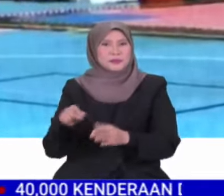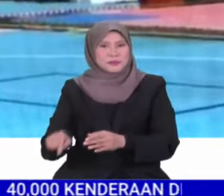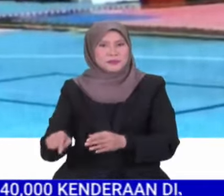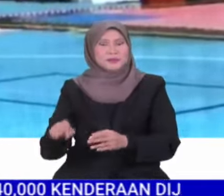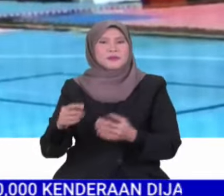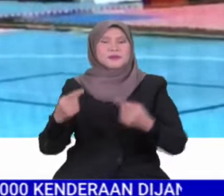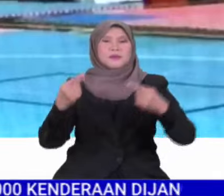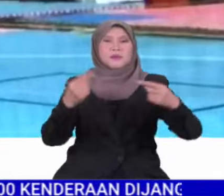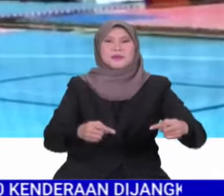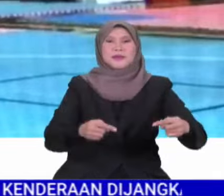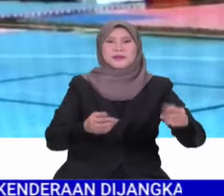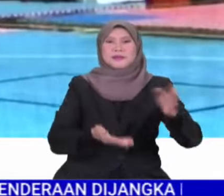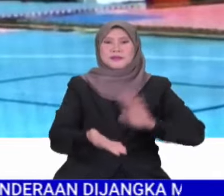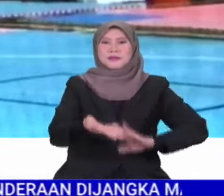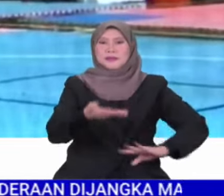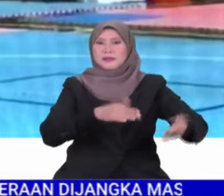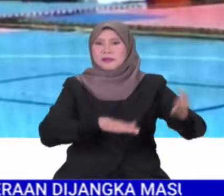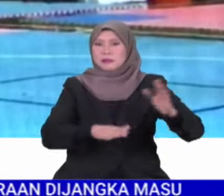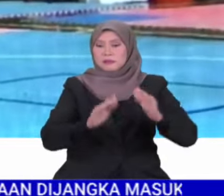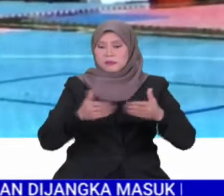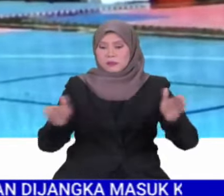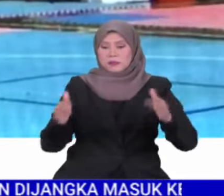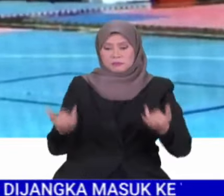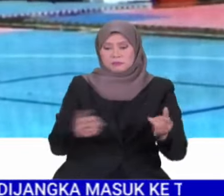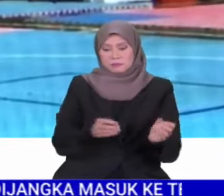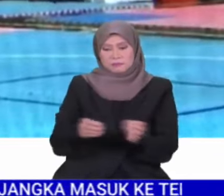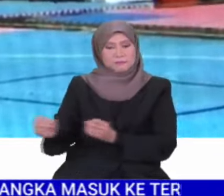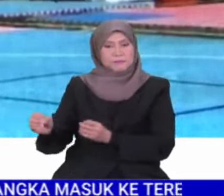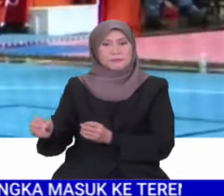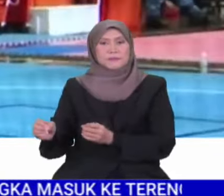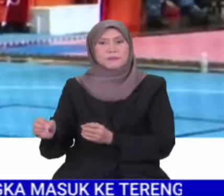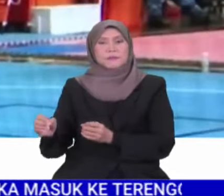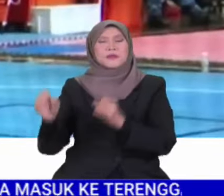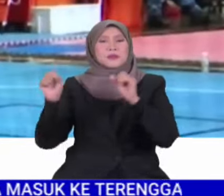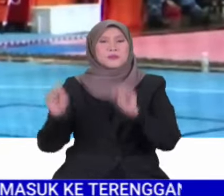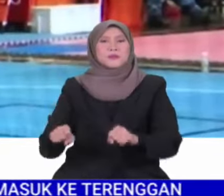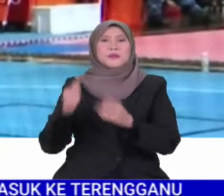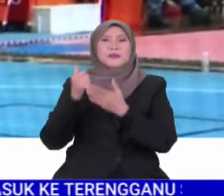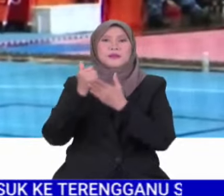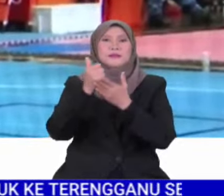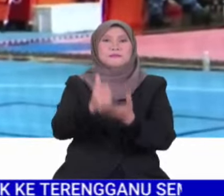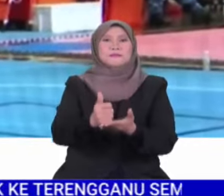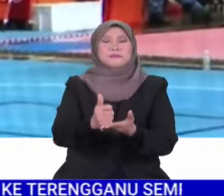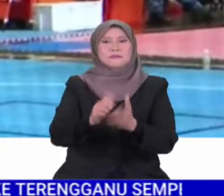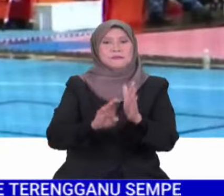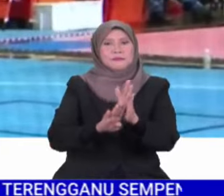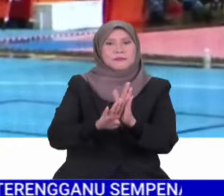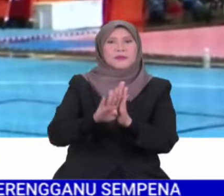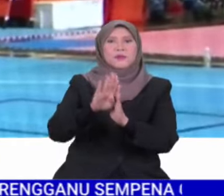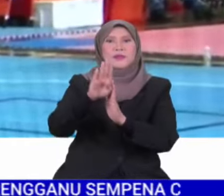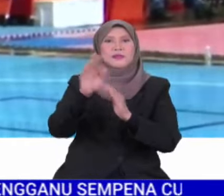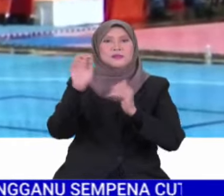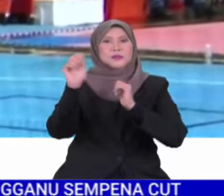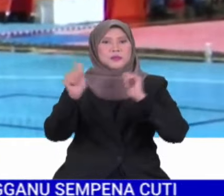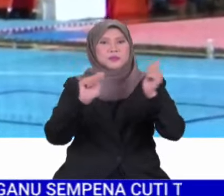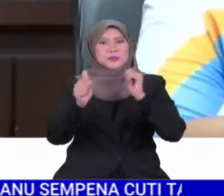kira kejohanan silat terbuka kebangsaan yang kita anjurkan ini boleh membantu dari segi pembangunan